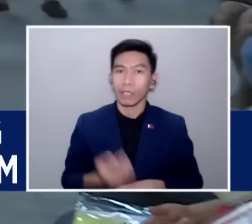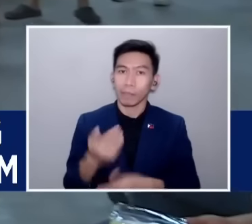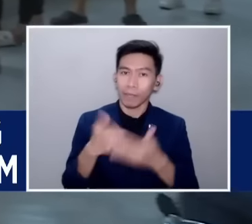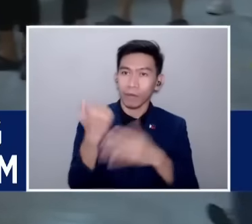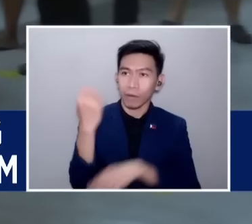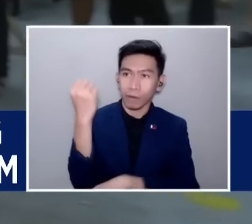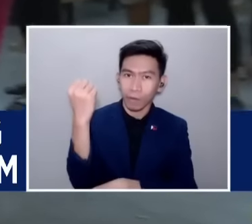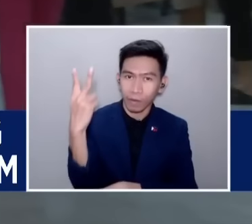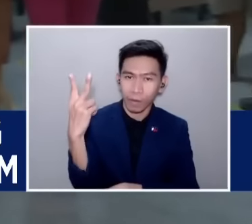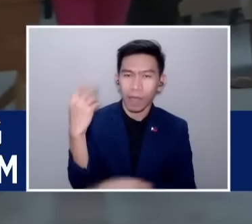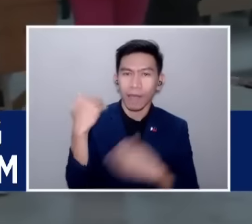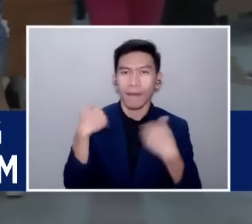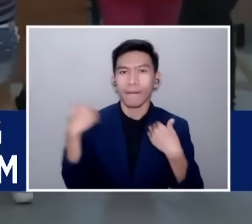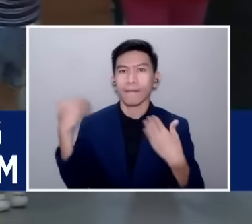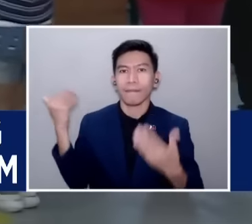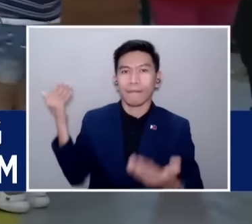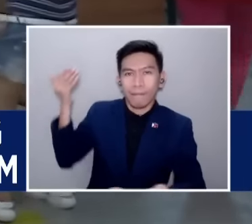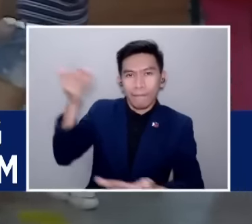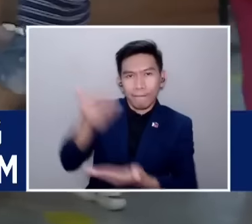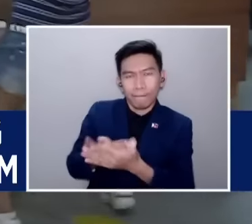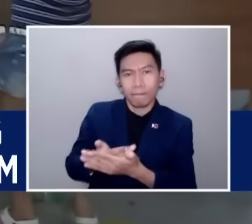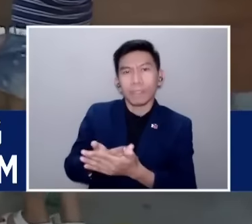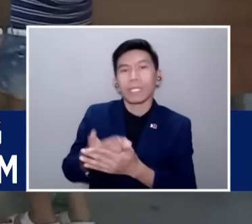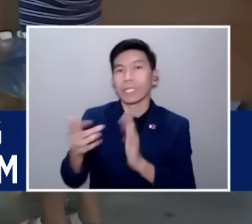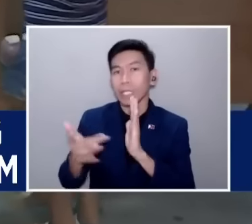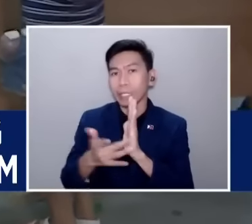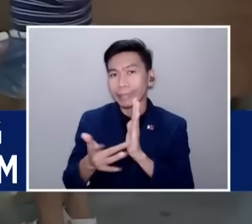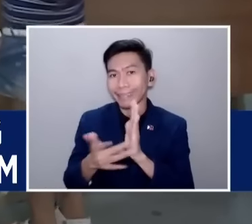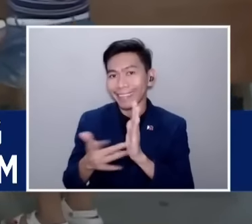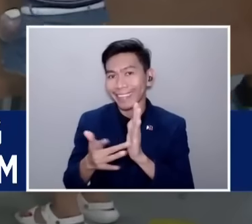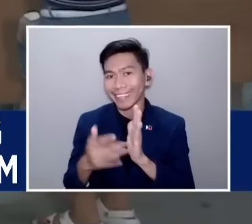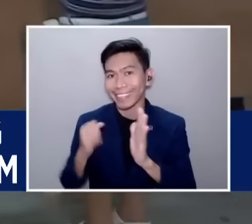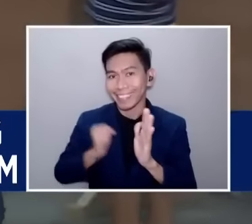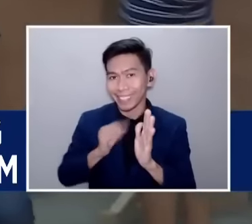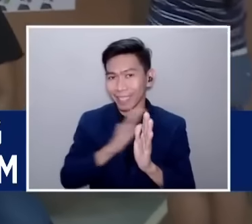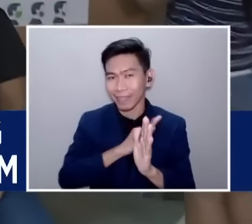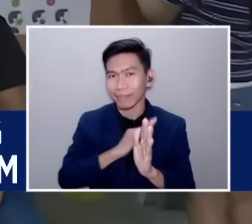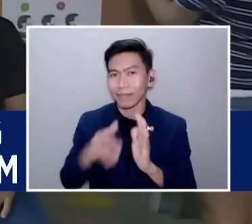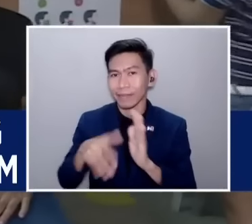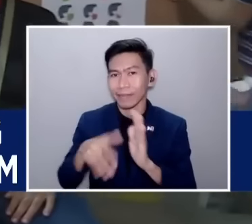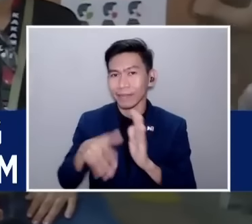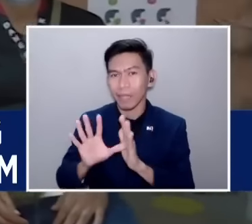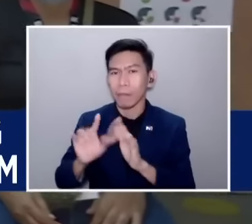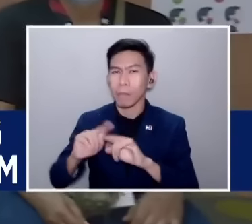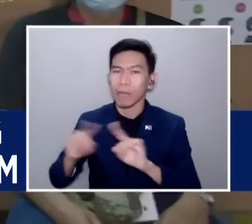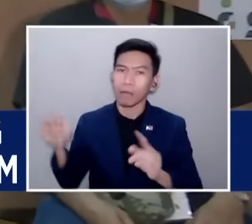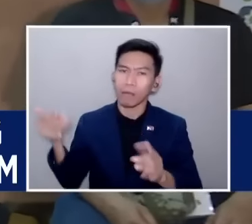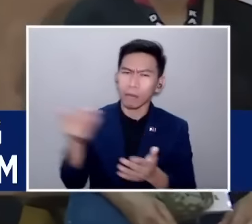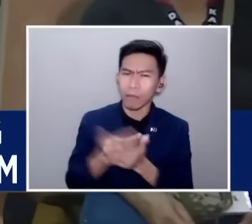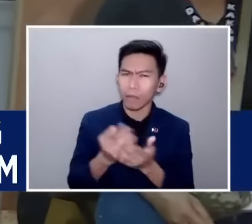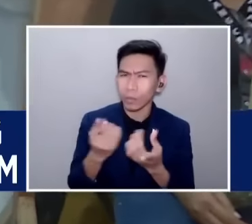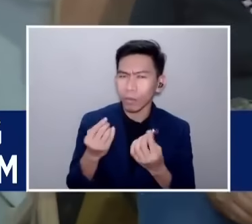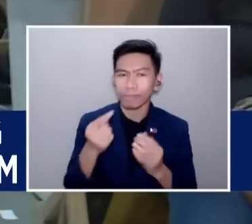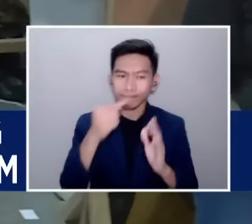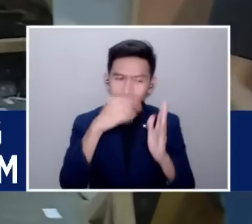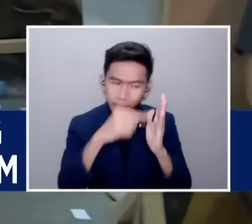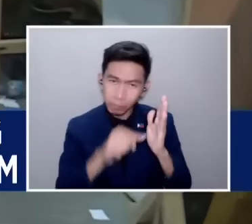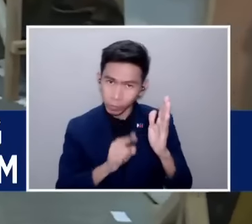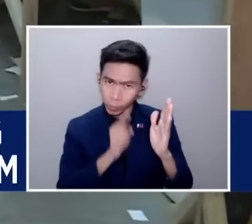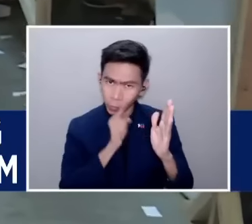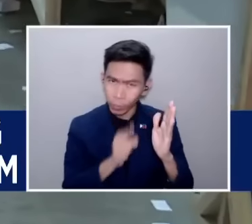mga technicians ng COMELEC. Pero apparently, sila ay pumunta lamang dito para i-check nga kung talagang SD card yung